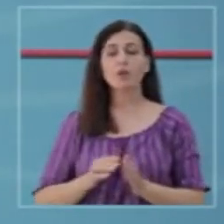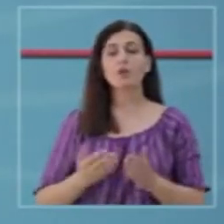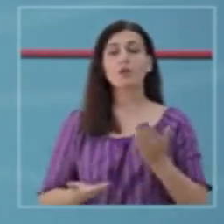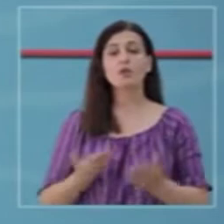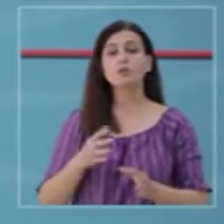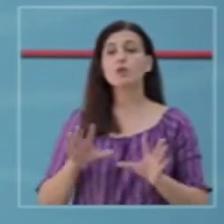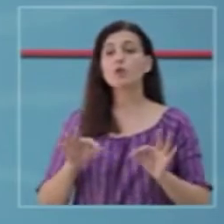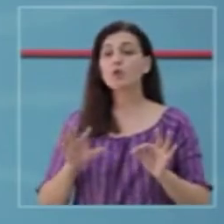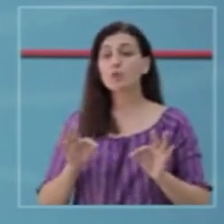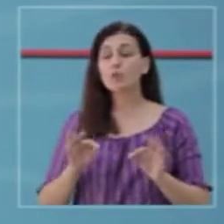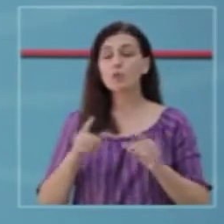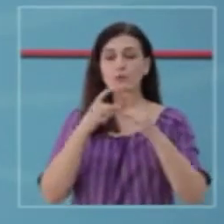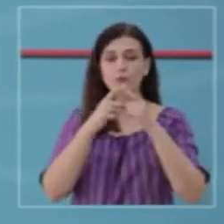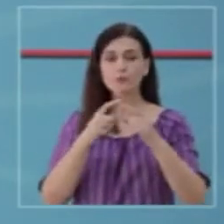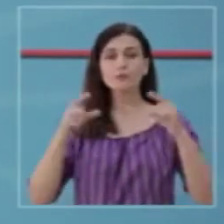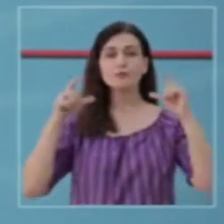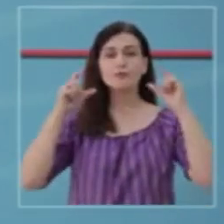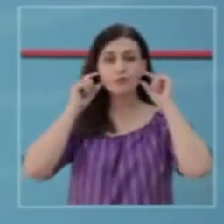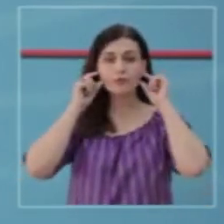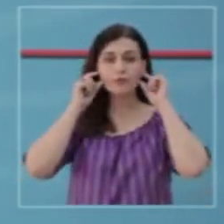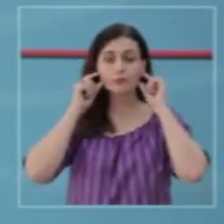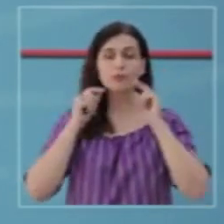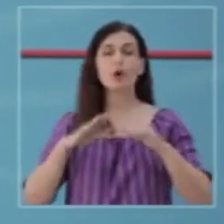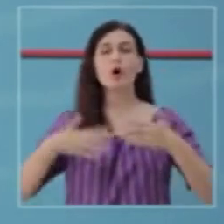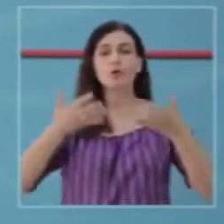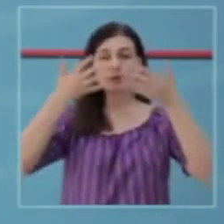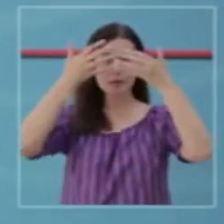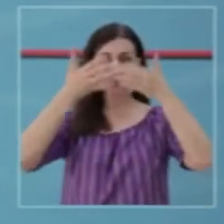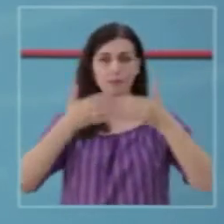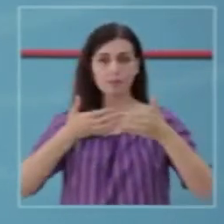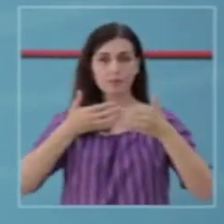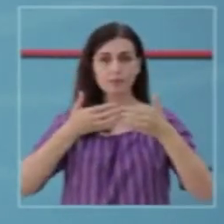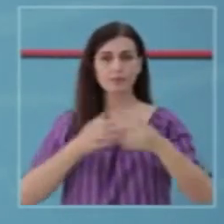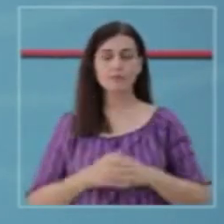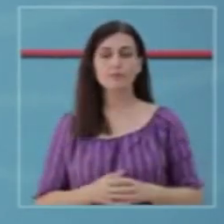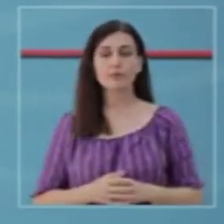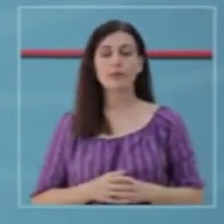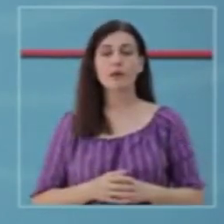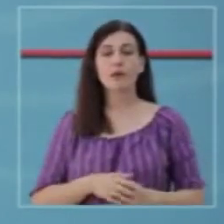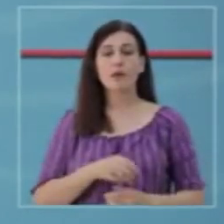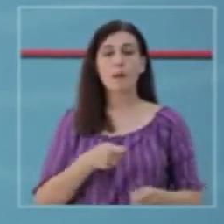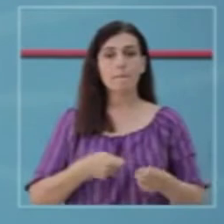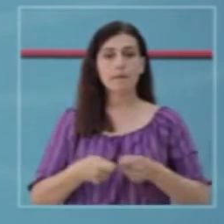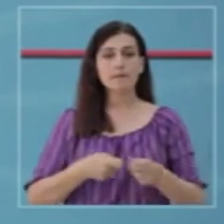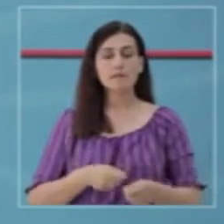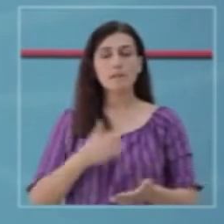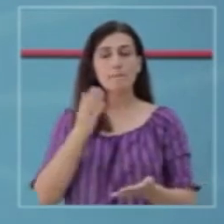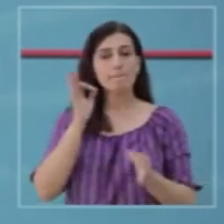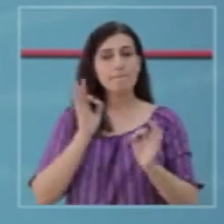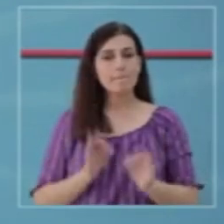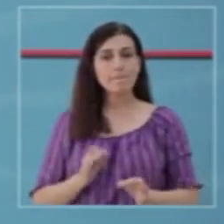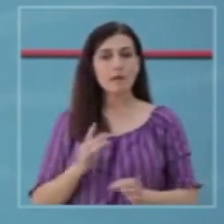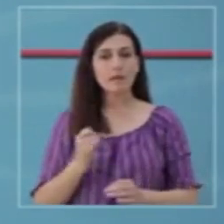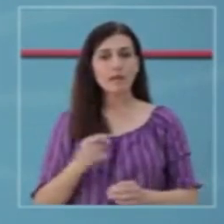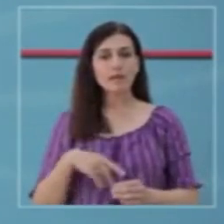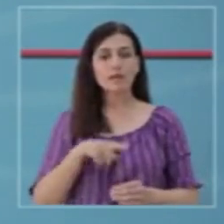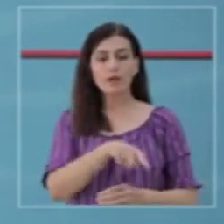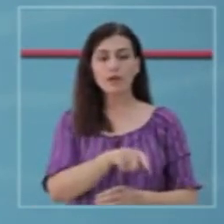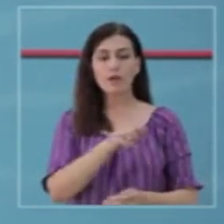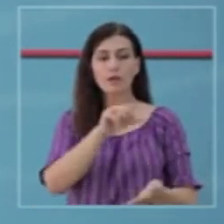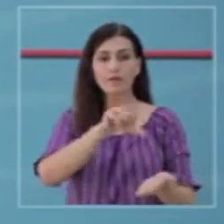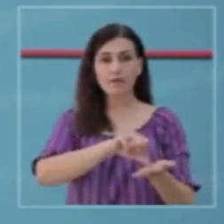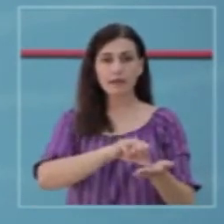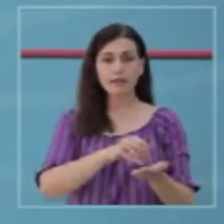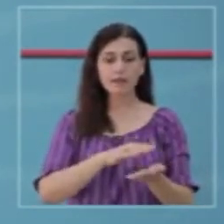kur kjo është e pamundur, vendosni maskë ose barierë mbrojtëse. Bizneset të sigurojnë vazhdimisht elementët e higjienës